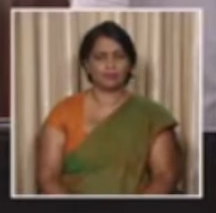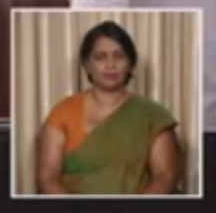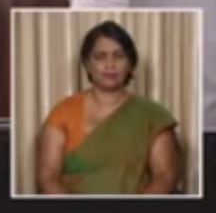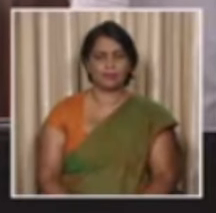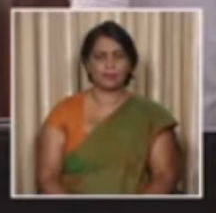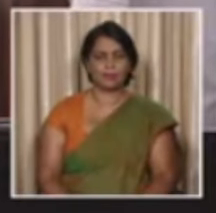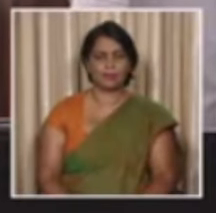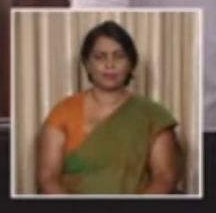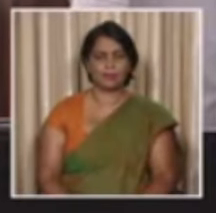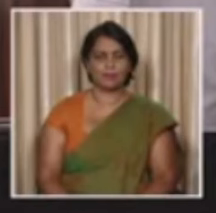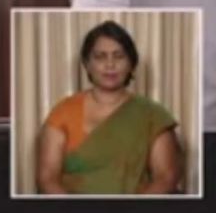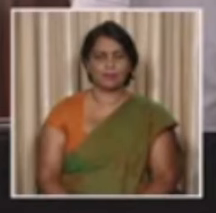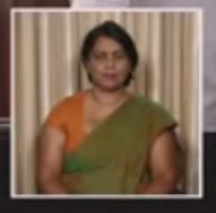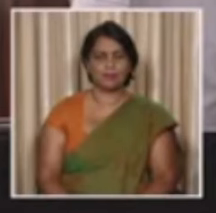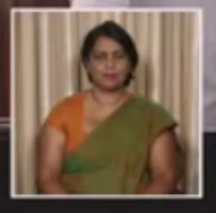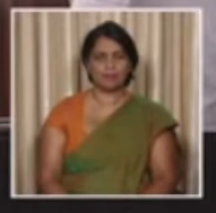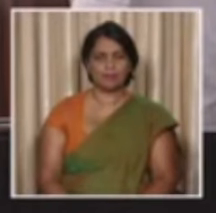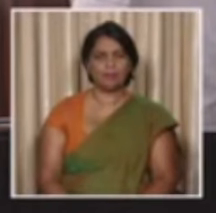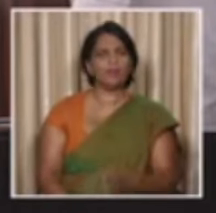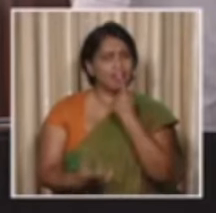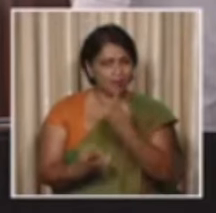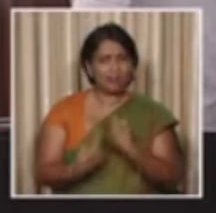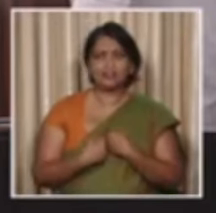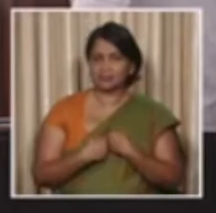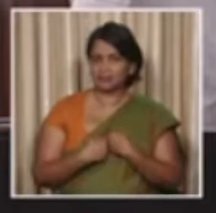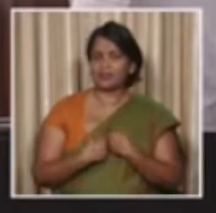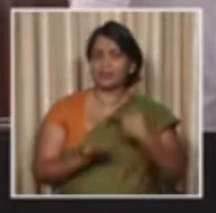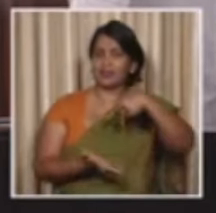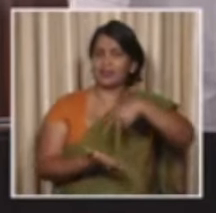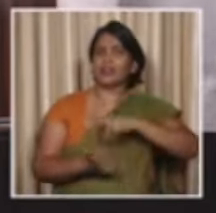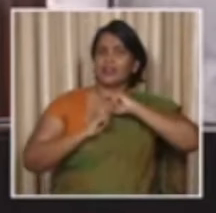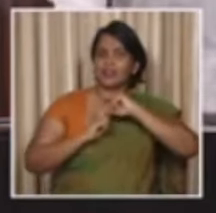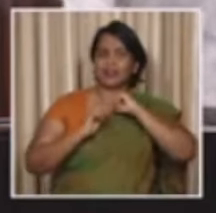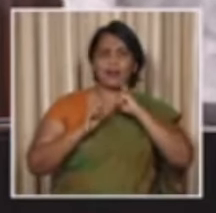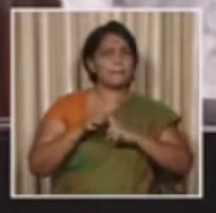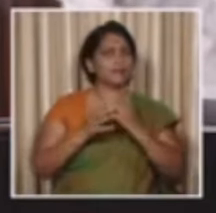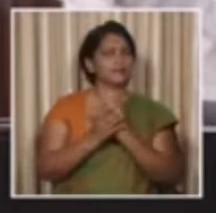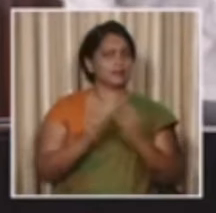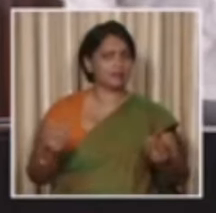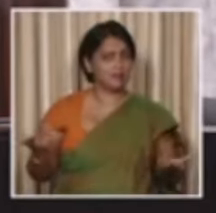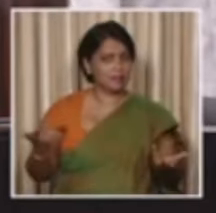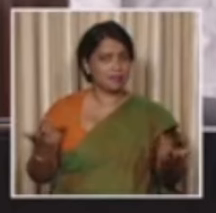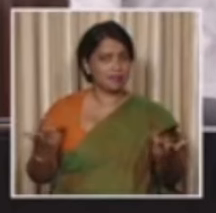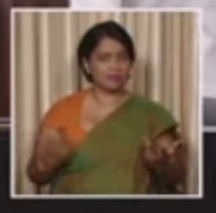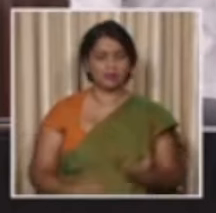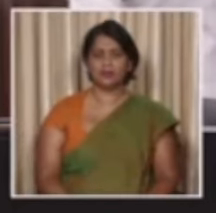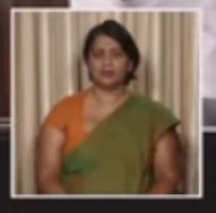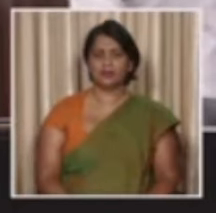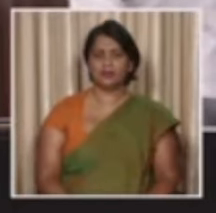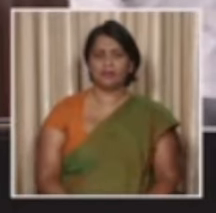हरी अब तुम अलगे इलीम किया उतने हिट गए क्या न्याय कर विपक्ष नायक तुम